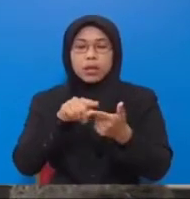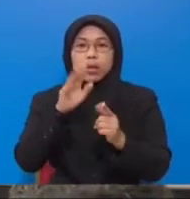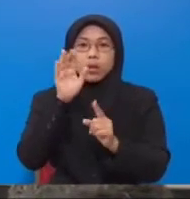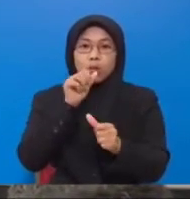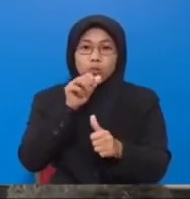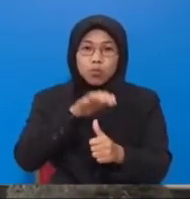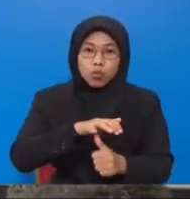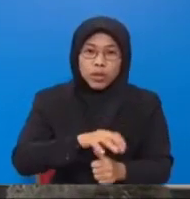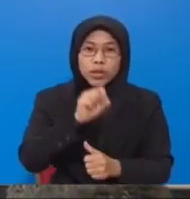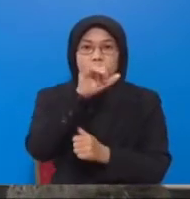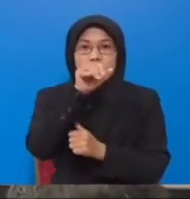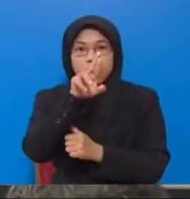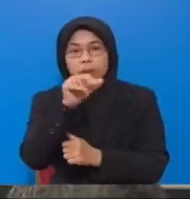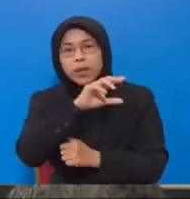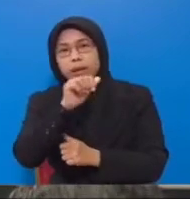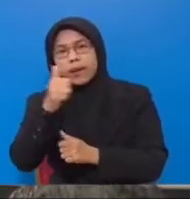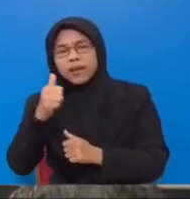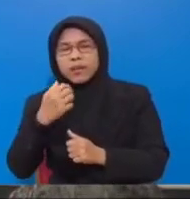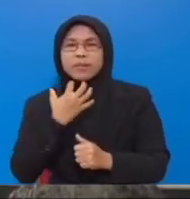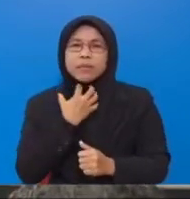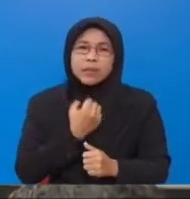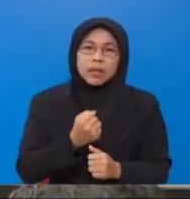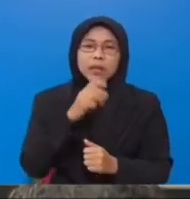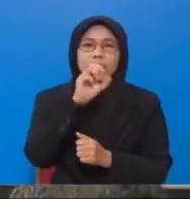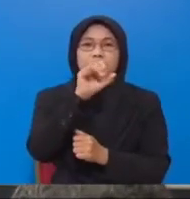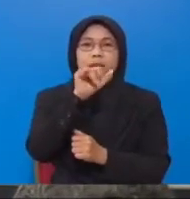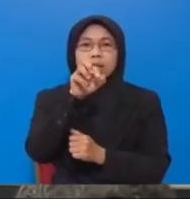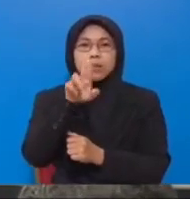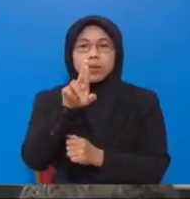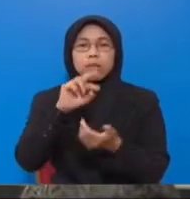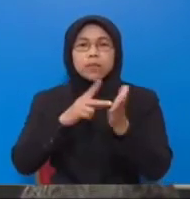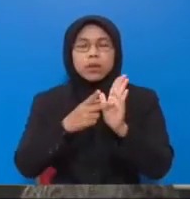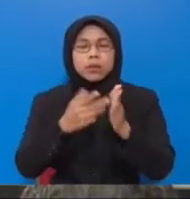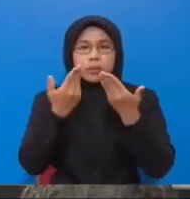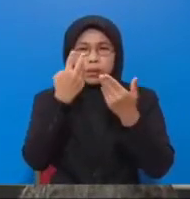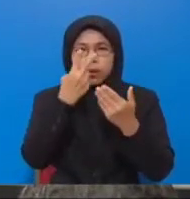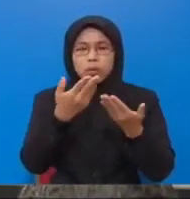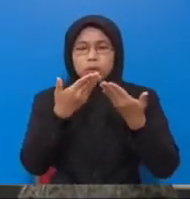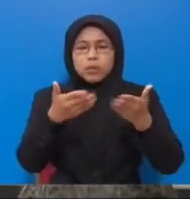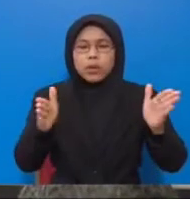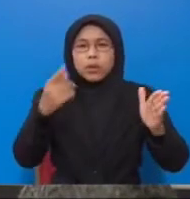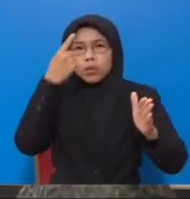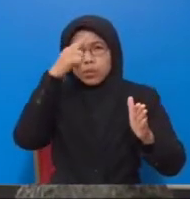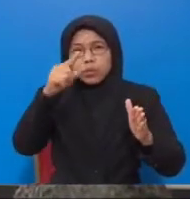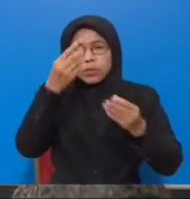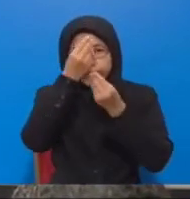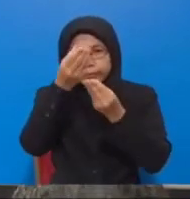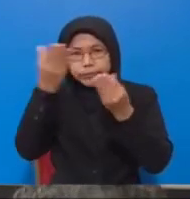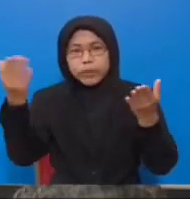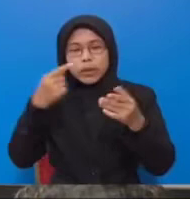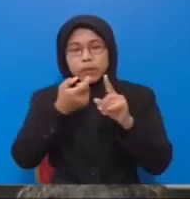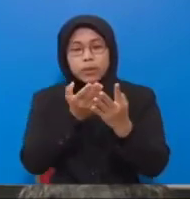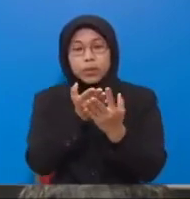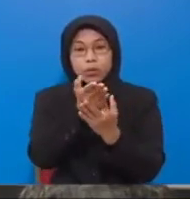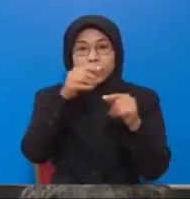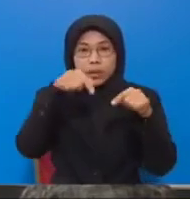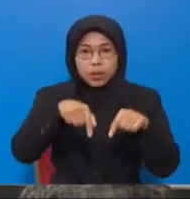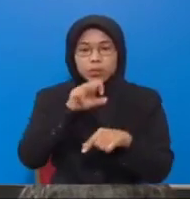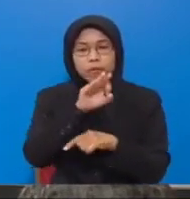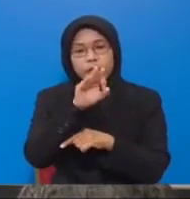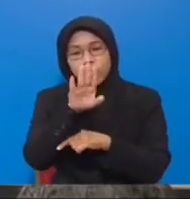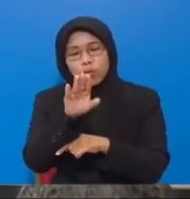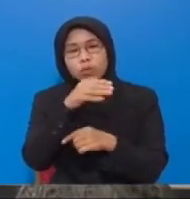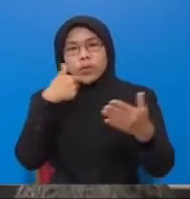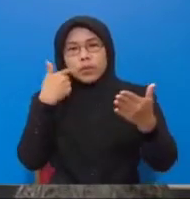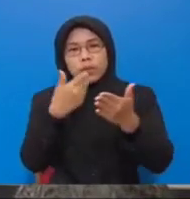ketagihan internet dan media sosial melihat kepada keterbukaan dalam penyajian informasi melalui media sosial seperti Facebook